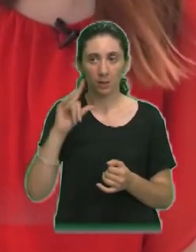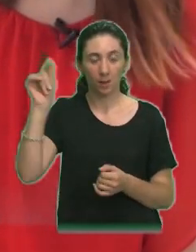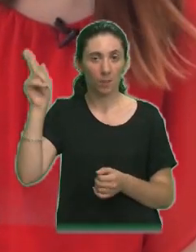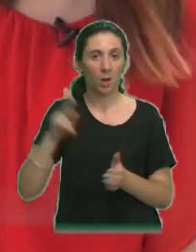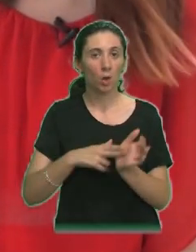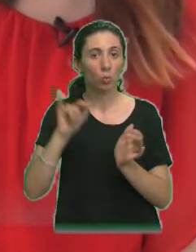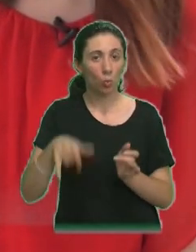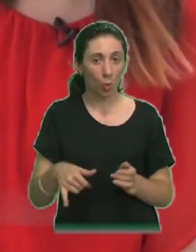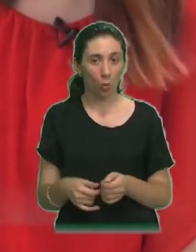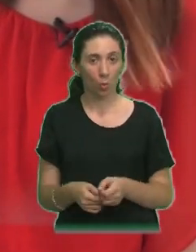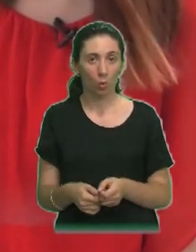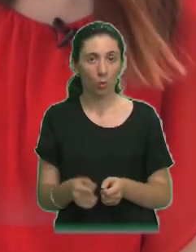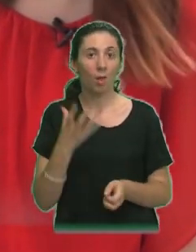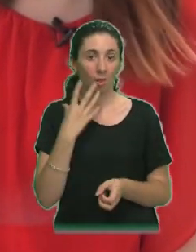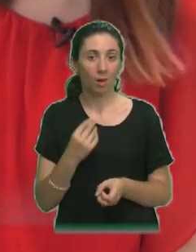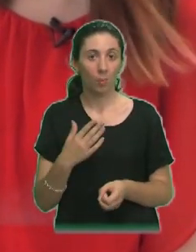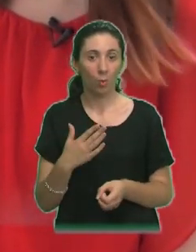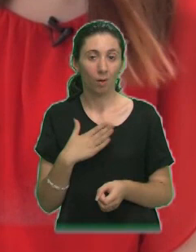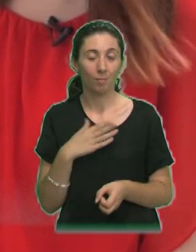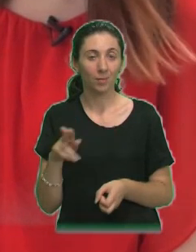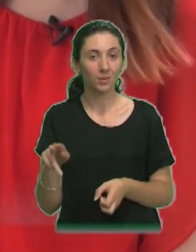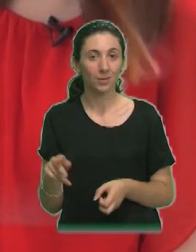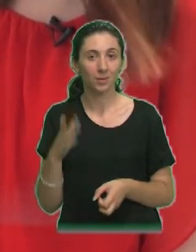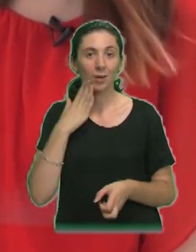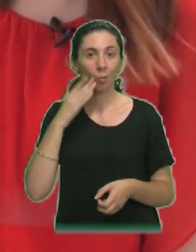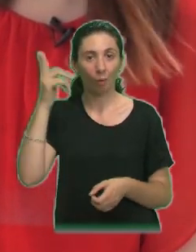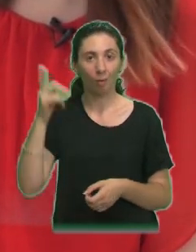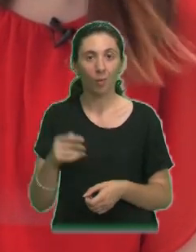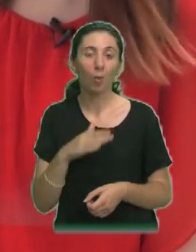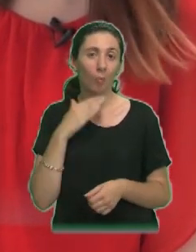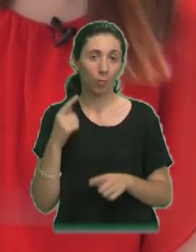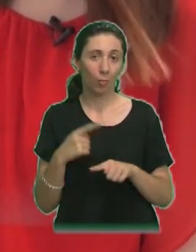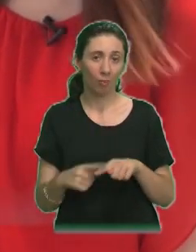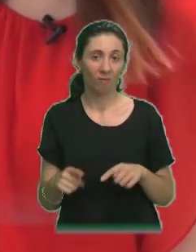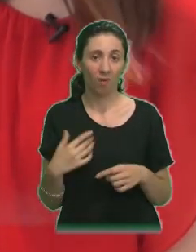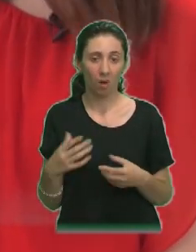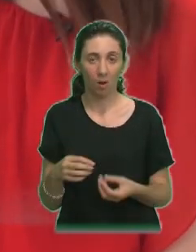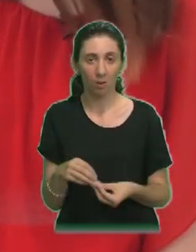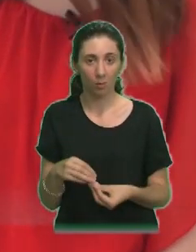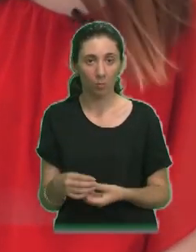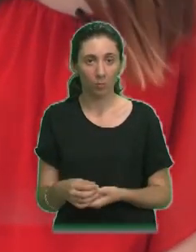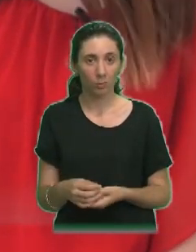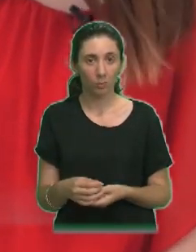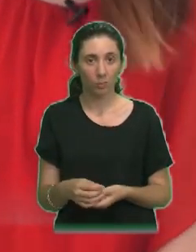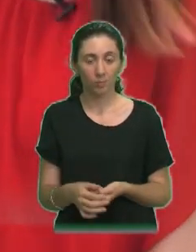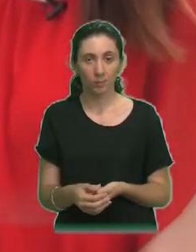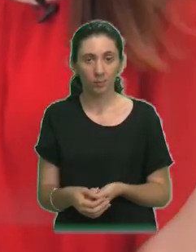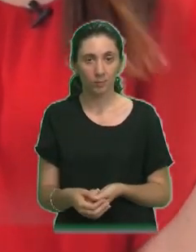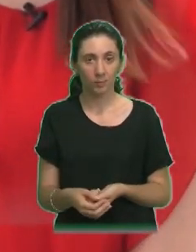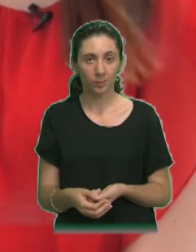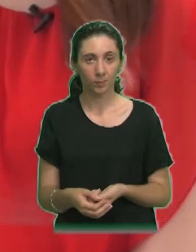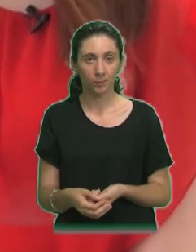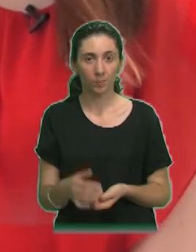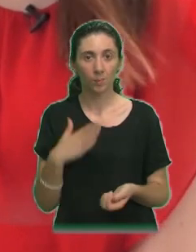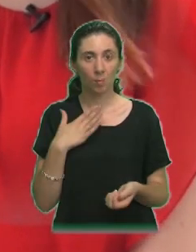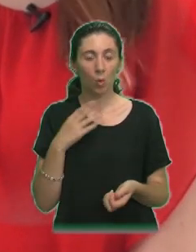LA, sad za vikend ću biti u New Yorku. Ono, lijepo imati sestru u Americi. Puno mi fale,